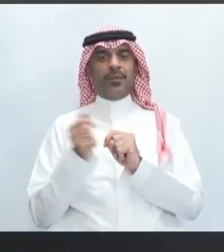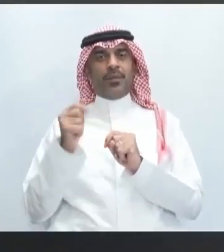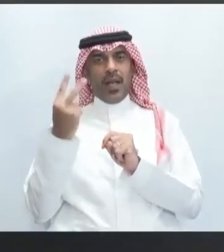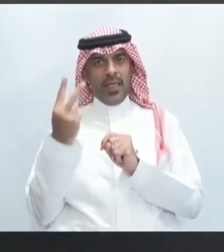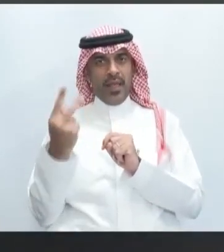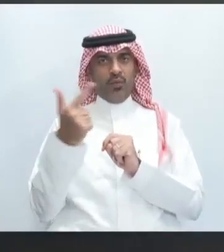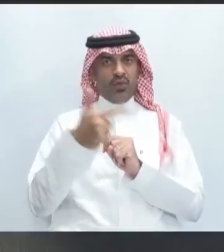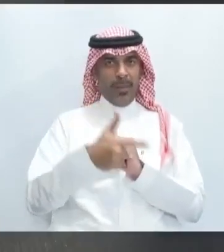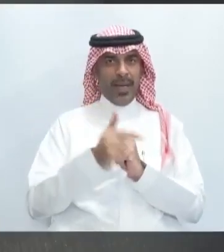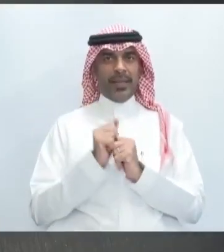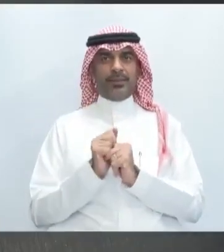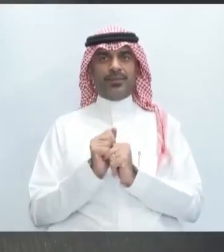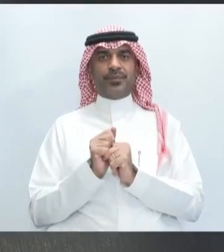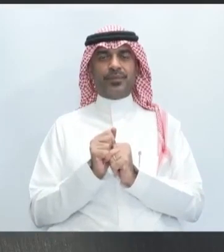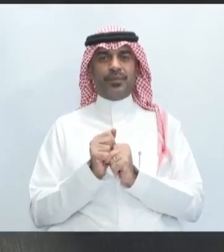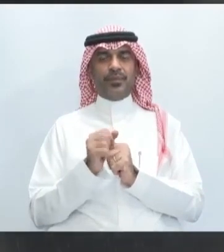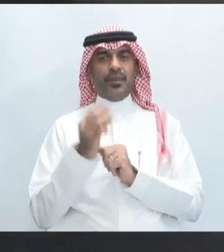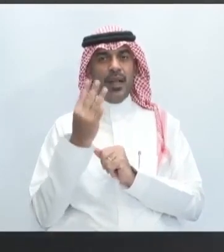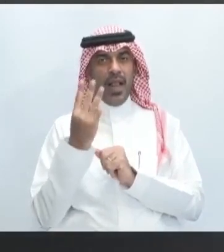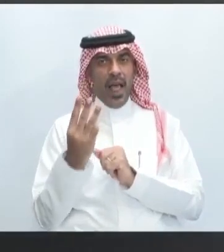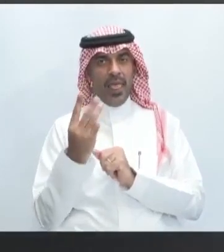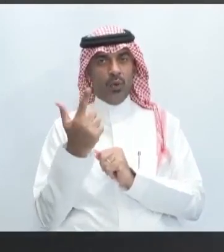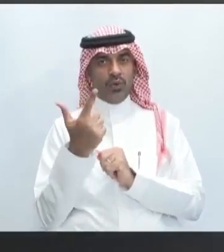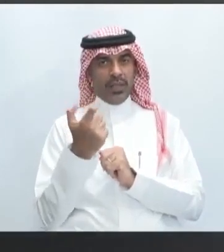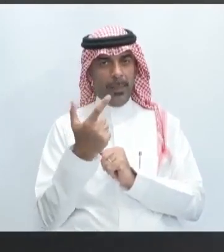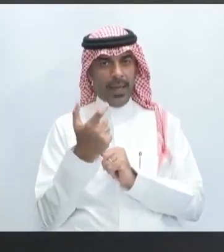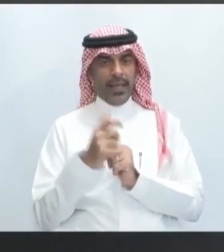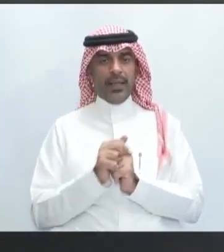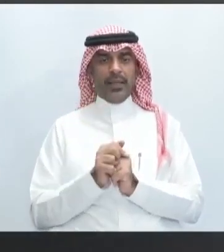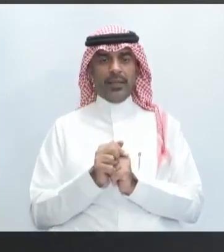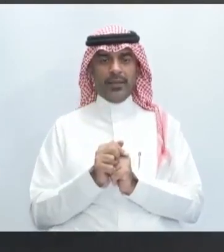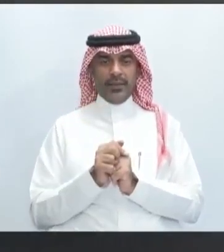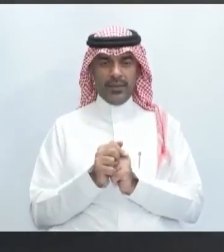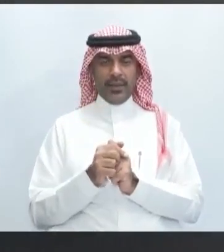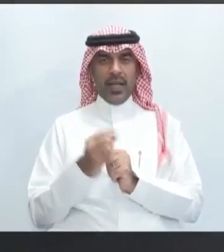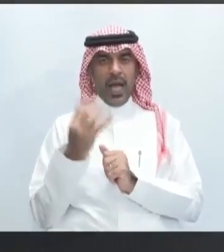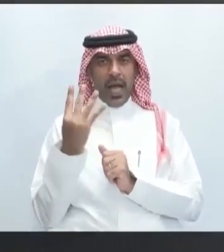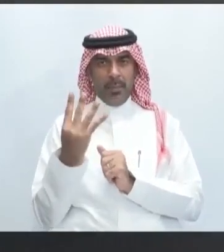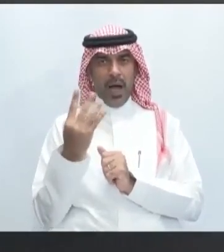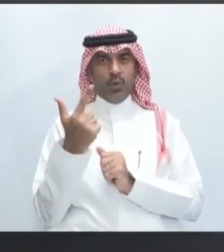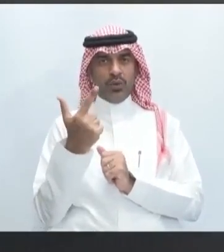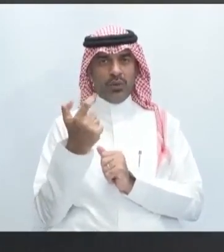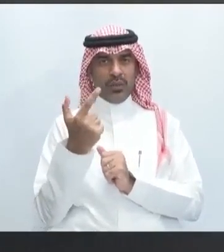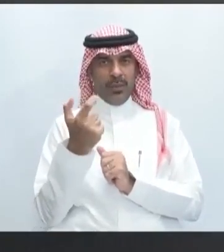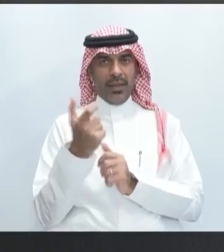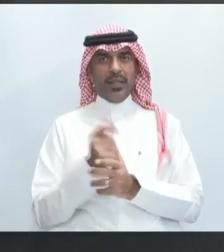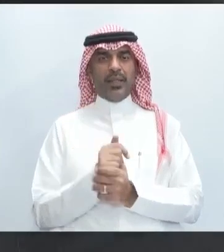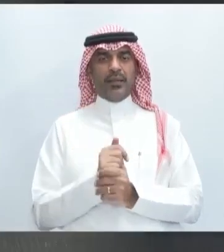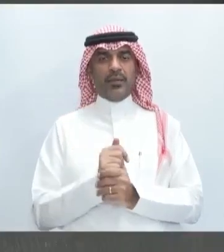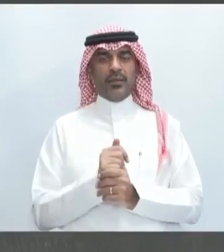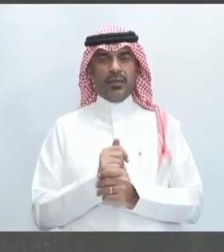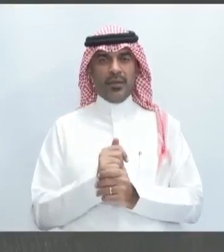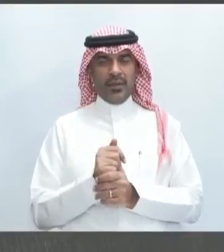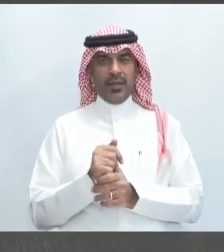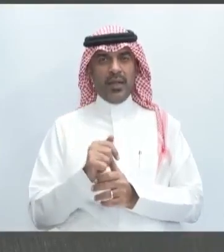اثنان وسبعون ثلاثه وسبعون اربعه وسبعون